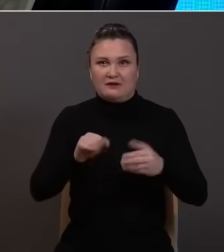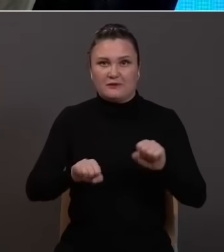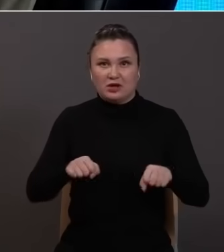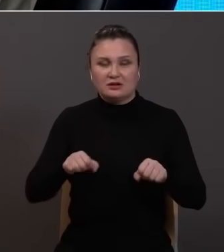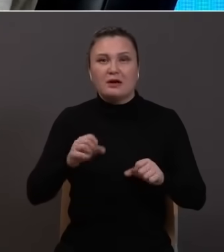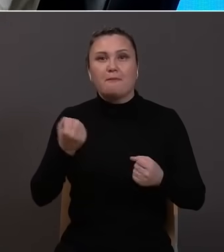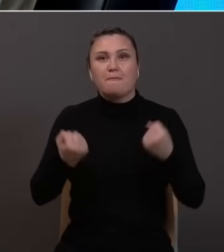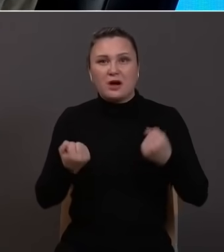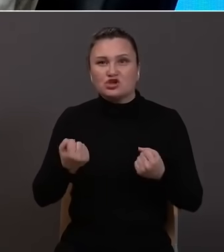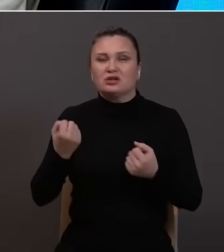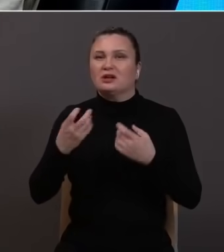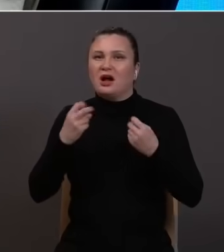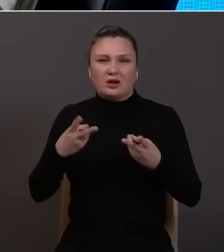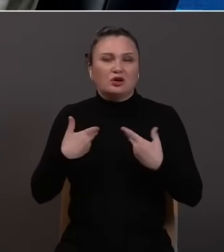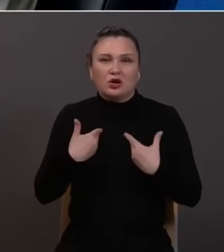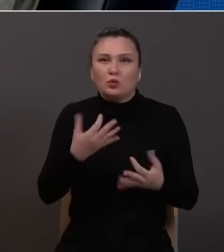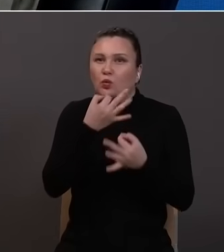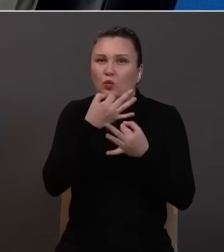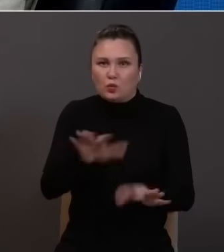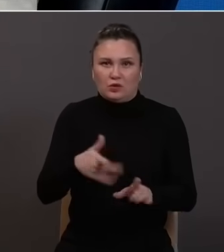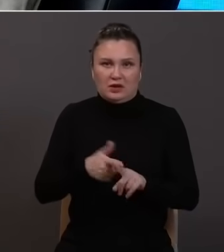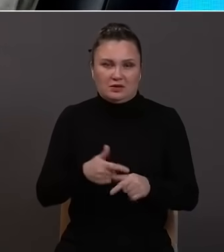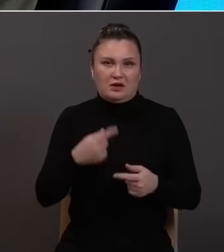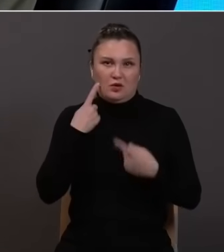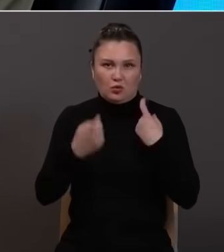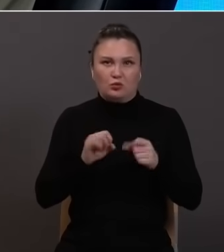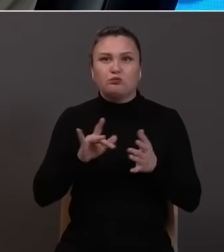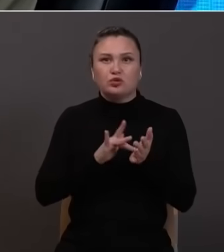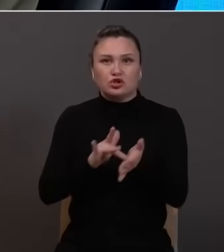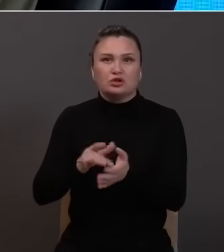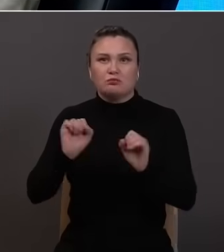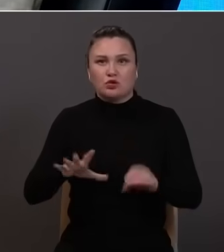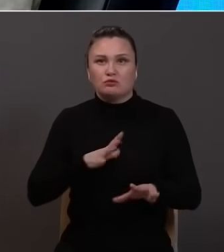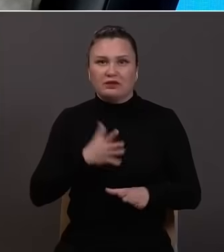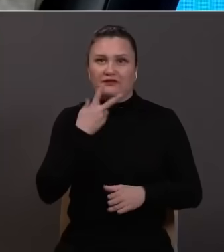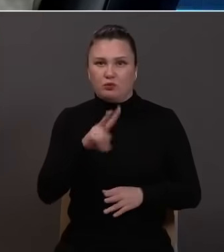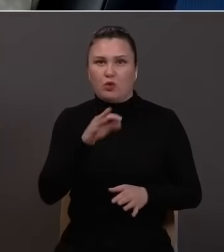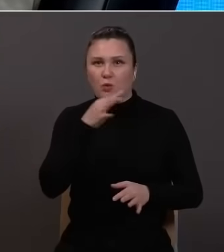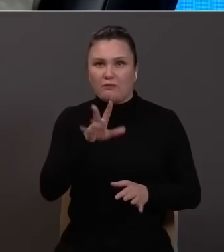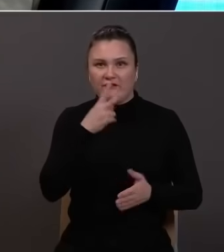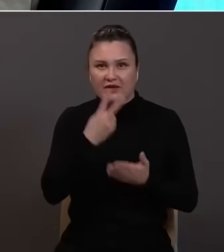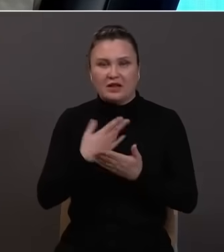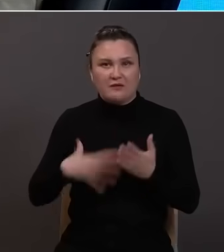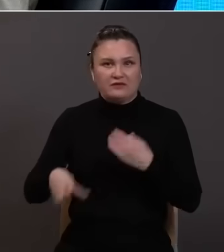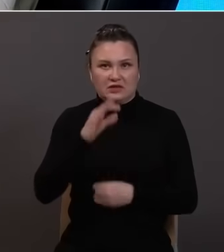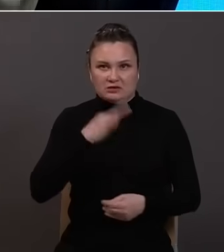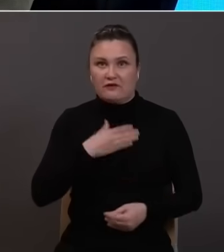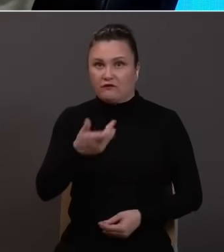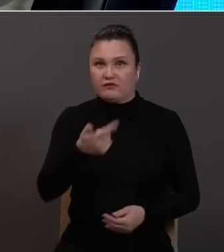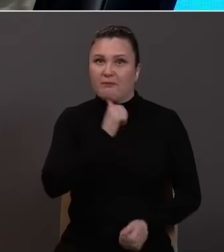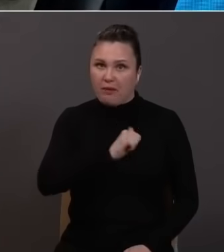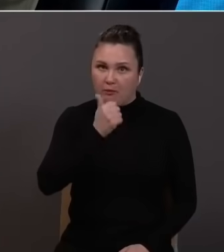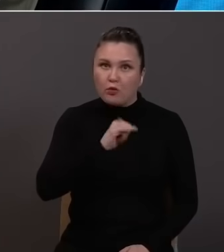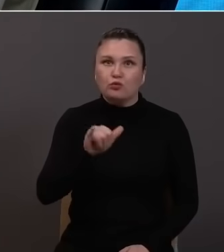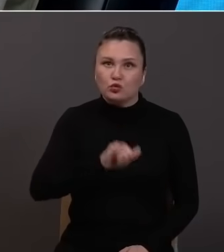мотоцикл. Машина на машине, вот как угодно. И, ну, это круто. Путешествие вообще, оно может быть в любом виде. И нам все сказали: ну вот вы